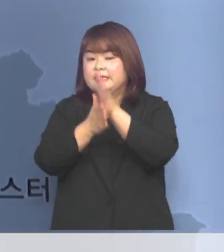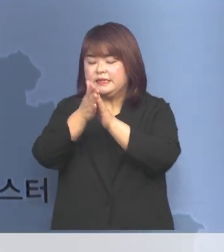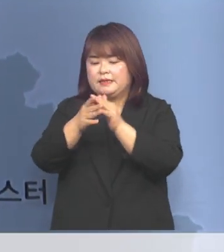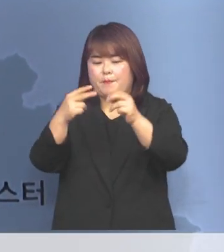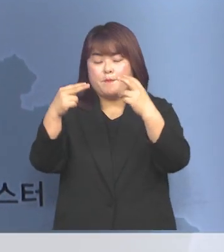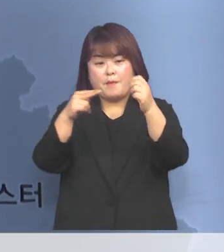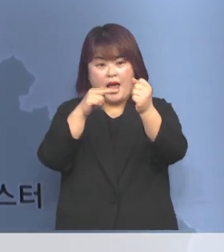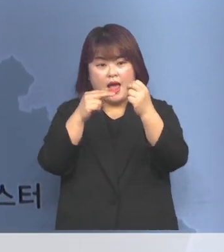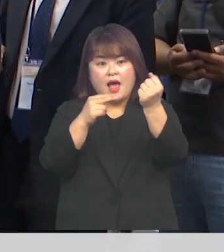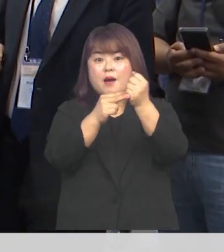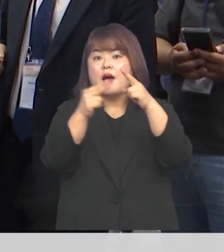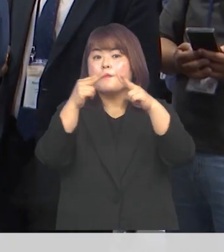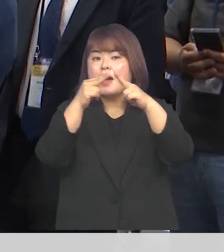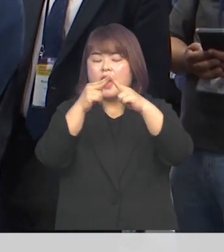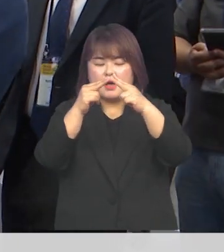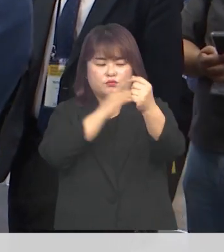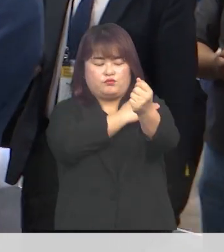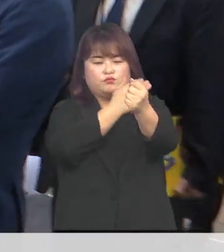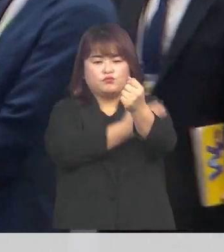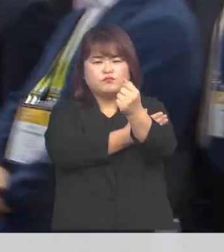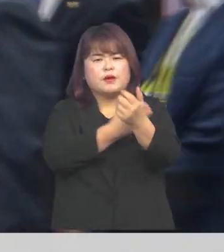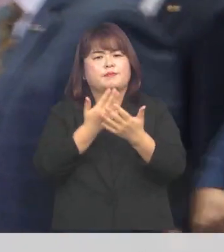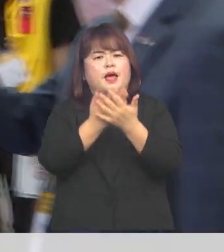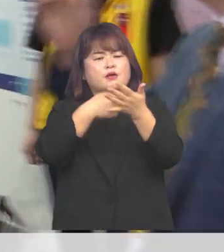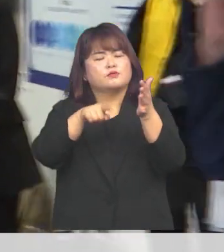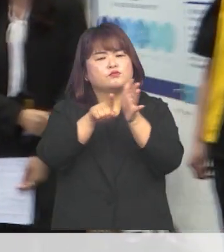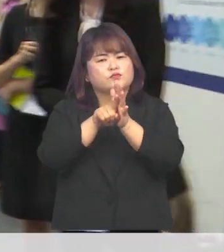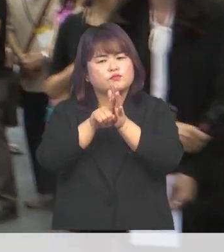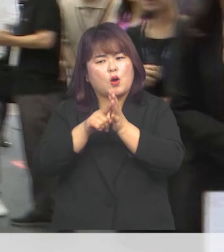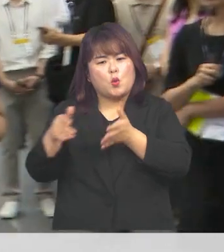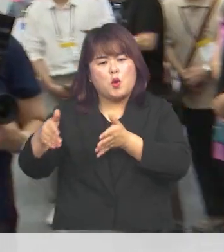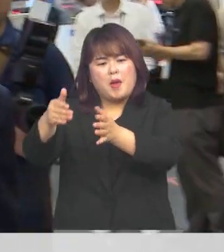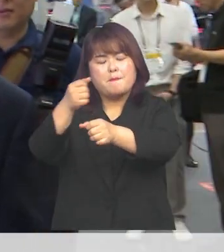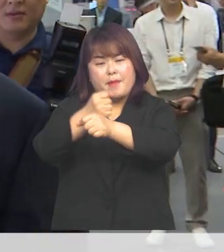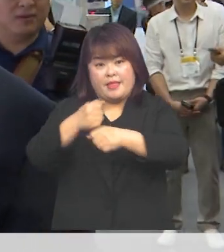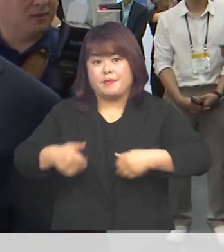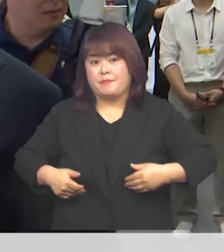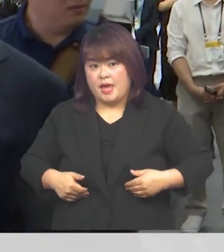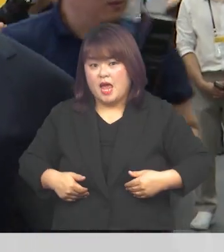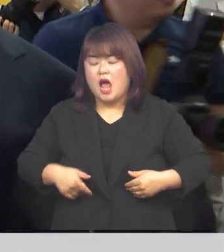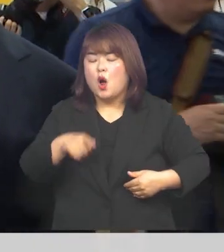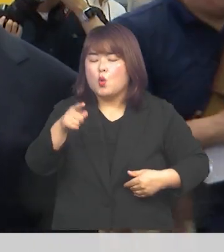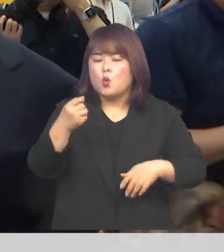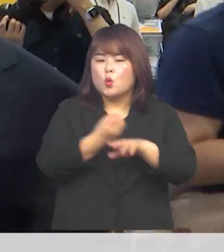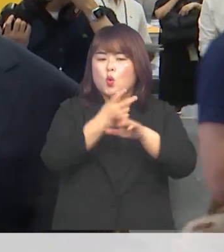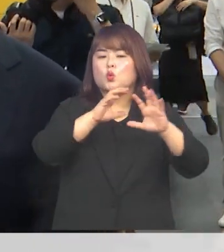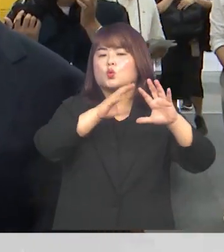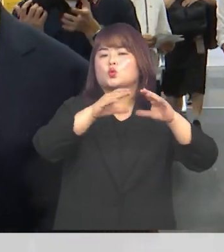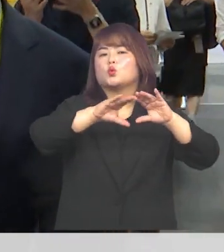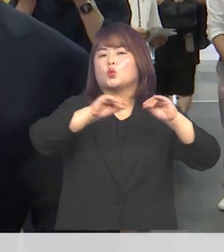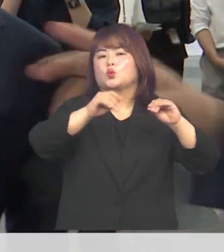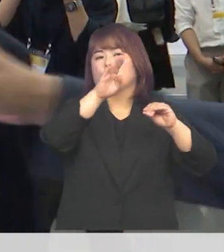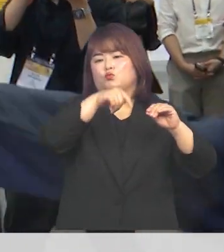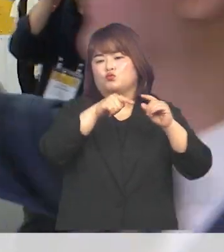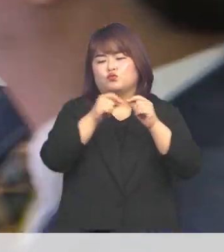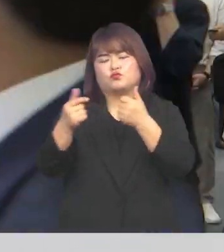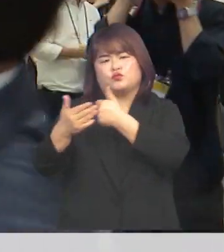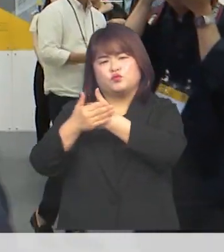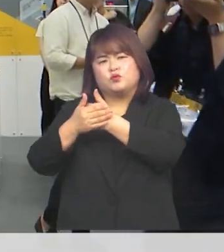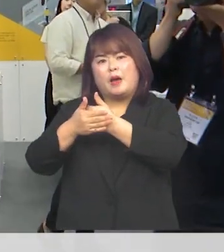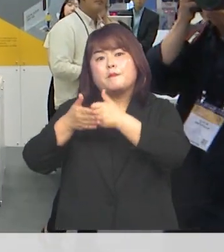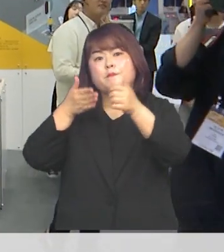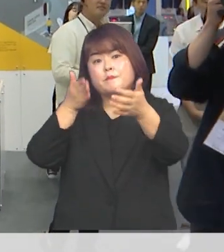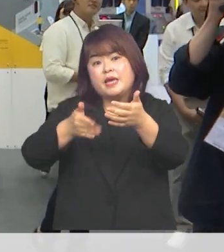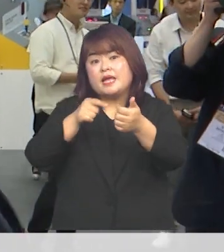역량을 강화하기 위해 교통망 확충이 시급하고 반도체 고속도로 건설에 국토교통부가 적극 지원해주길 바란다라고